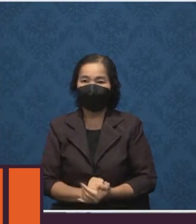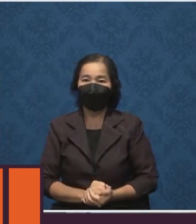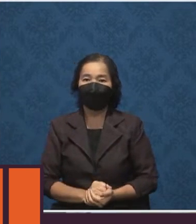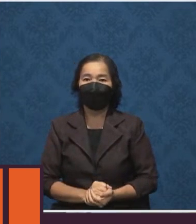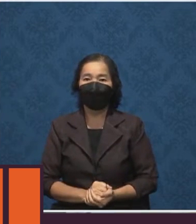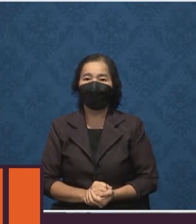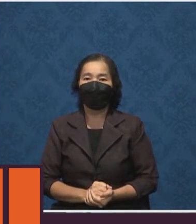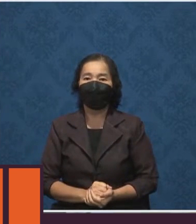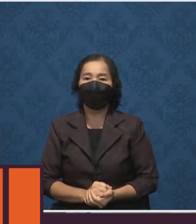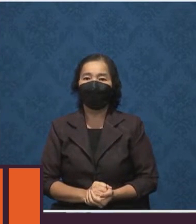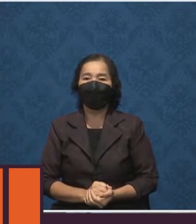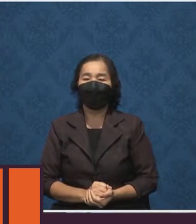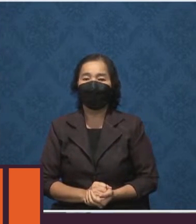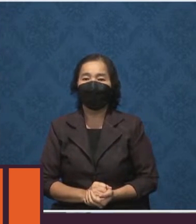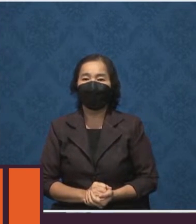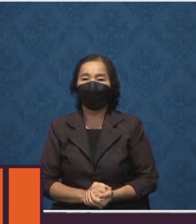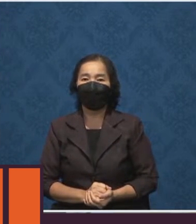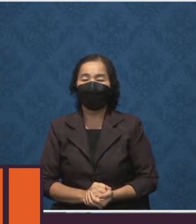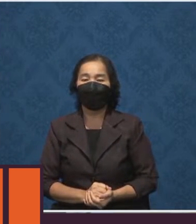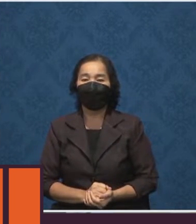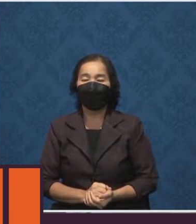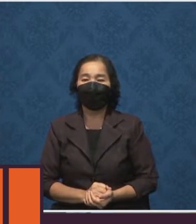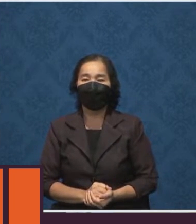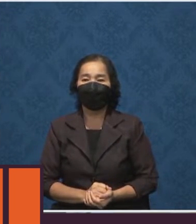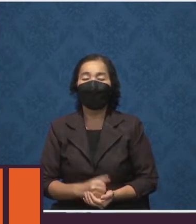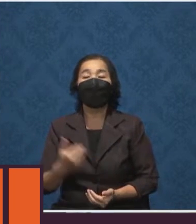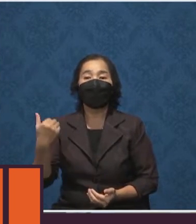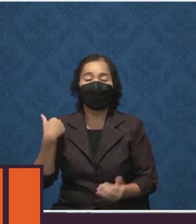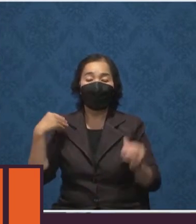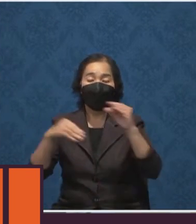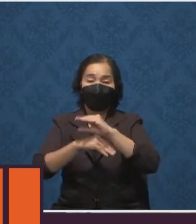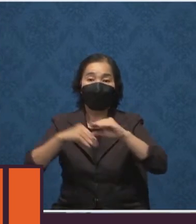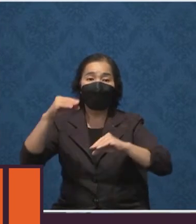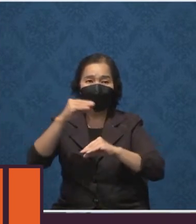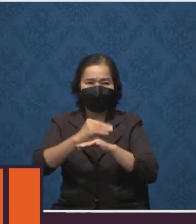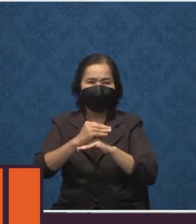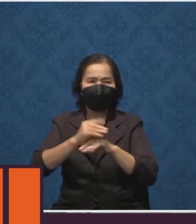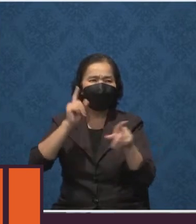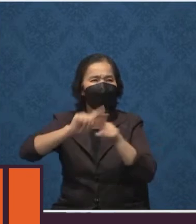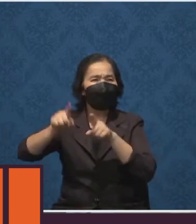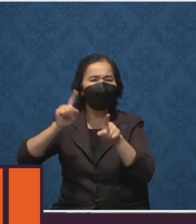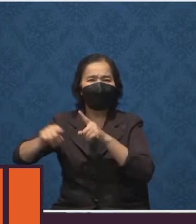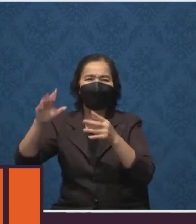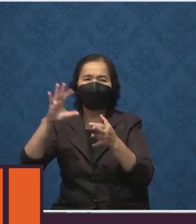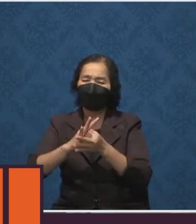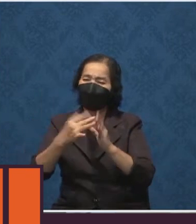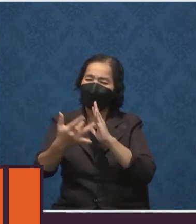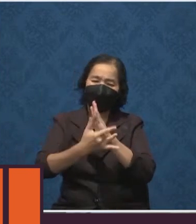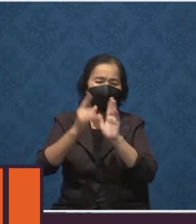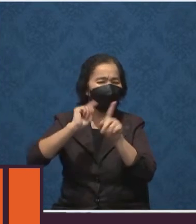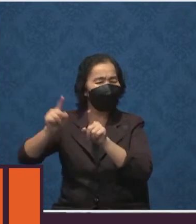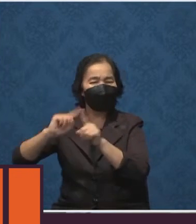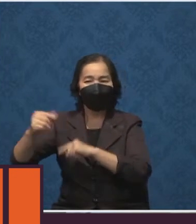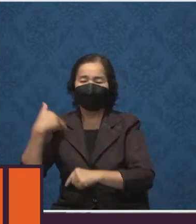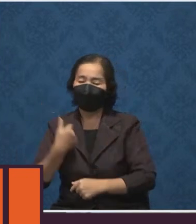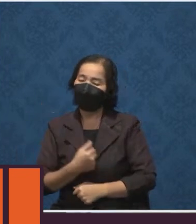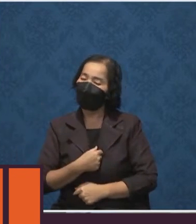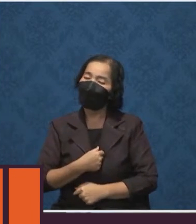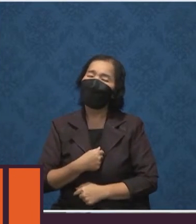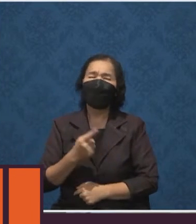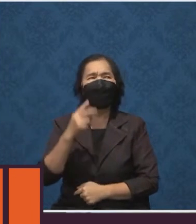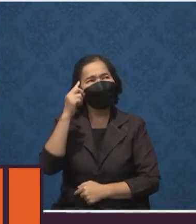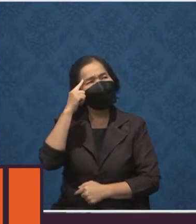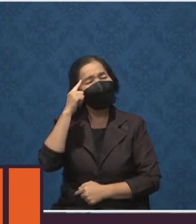อีกเรื่องหนึท่ปทานครับมีโครงการเกยวกั IT เยอะแย่มากมายโยทั่วไปดูดูแล้วก็ Make Sendี